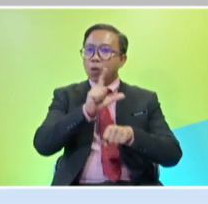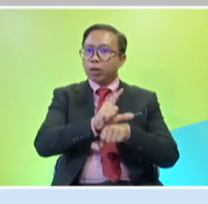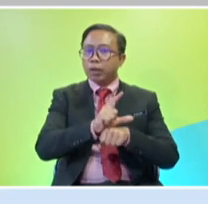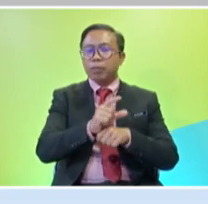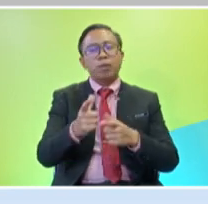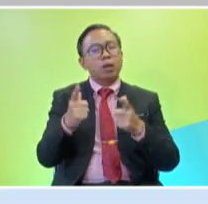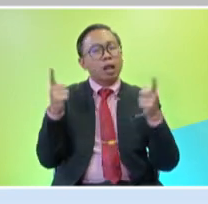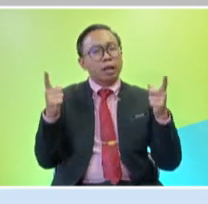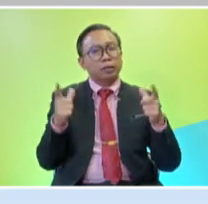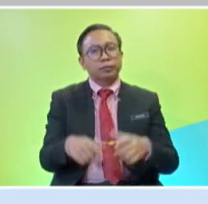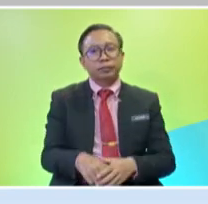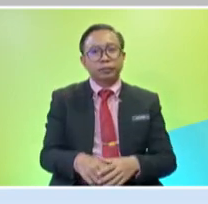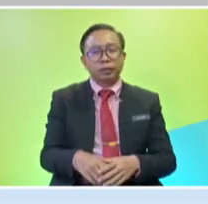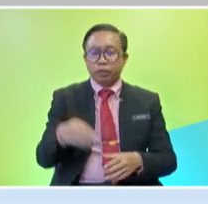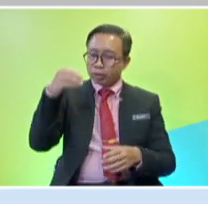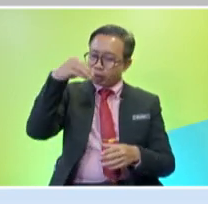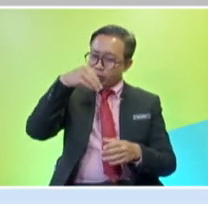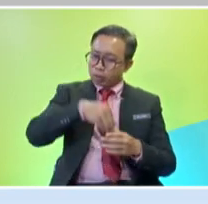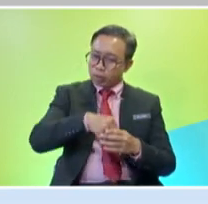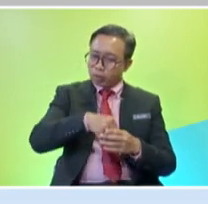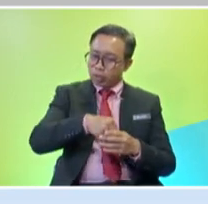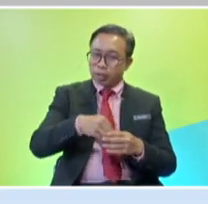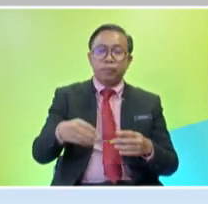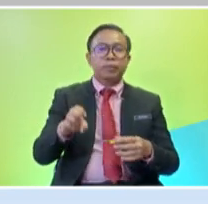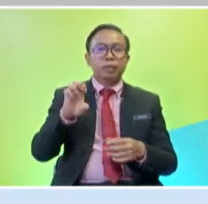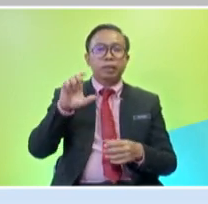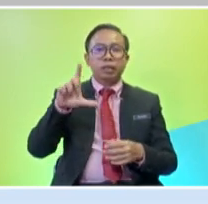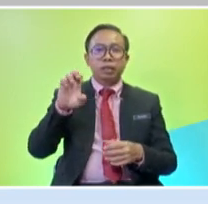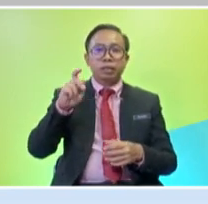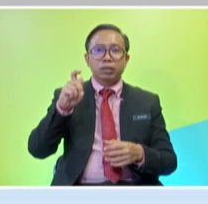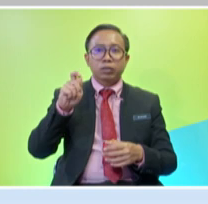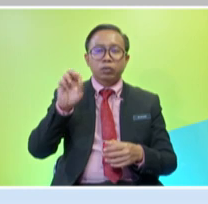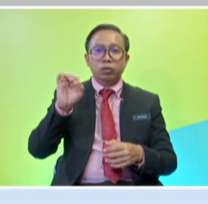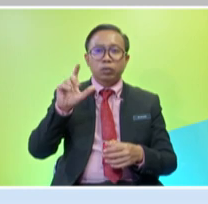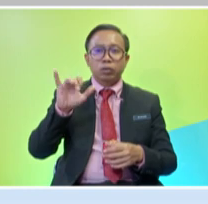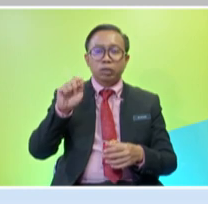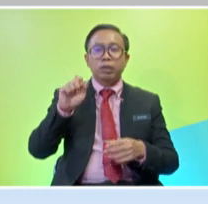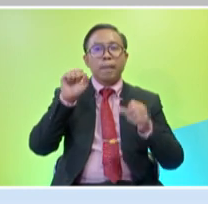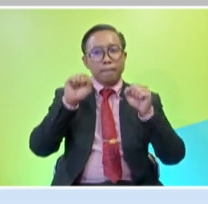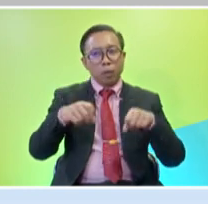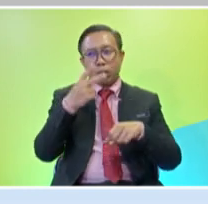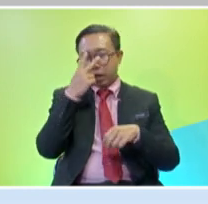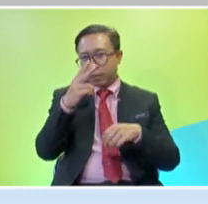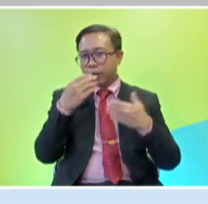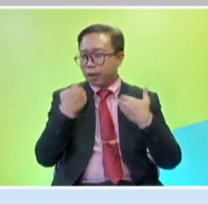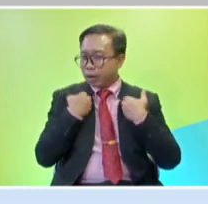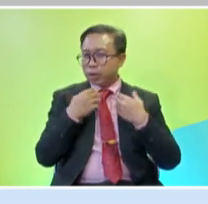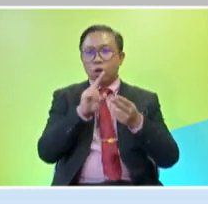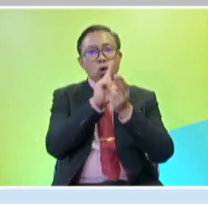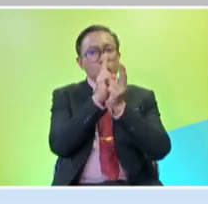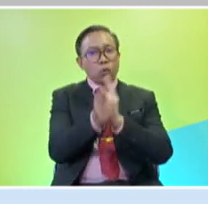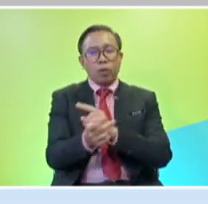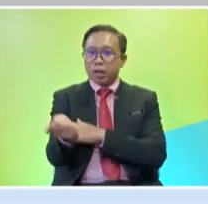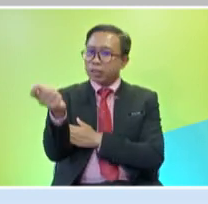berlainan yang Dicelup ke dalam elektro lagi Oke dan kita boleh nampak adanya perubahan tenaga